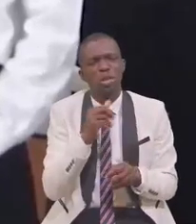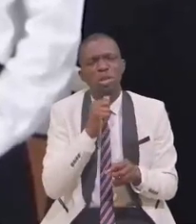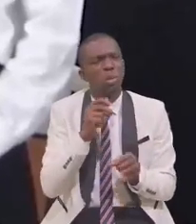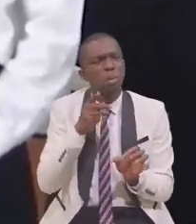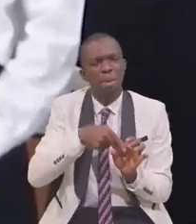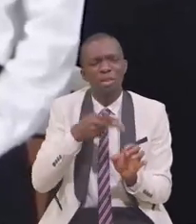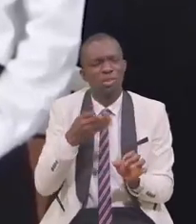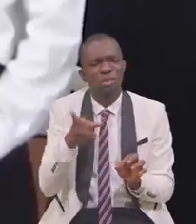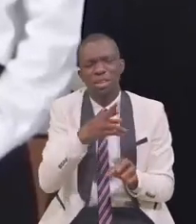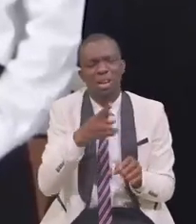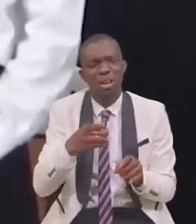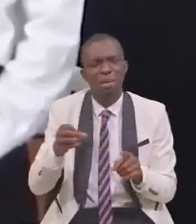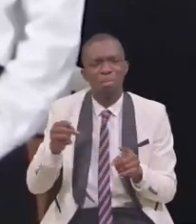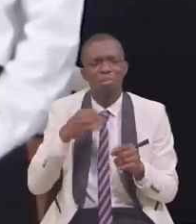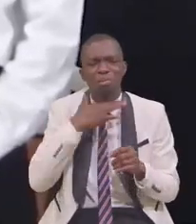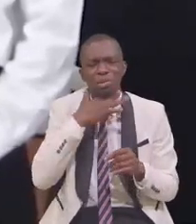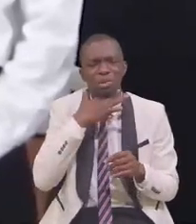partie de leur